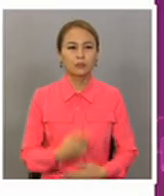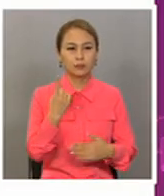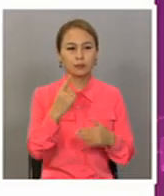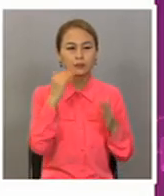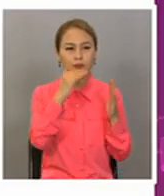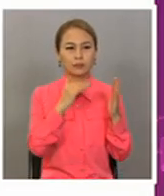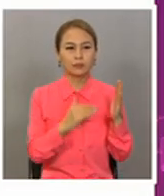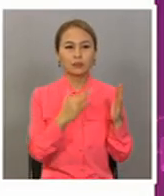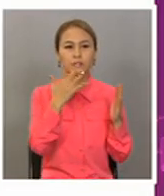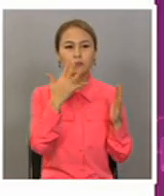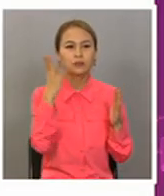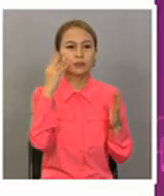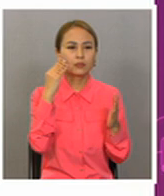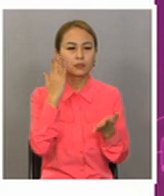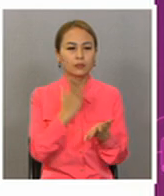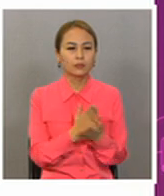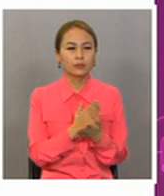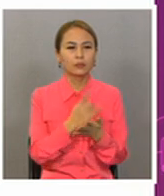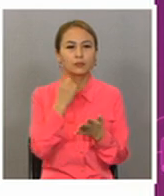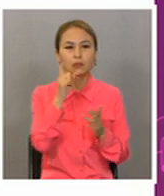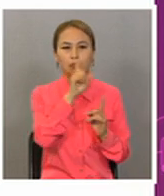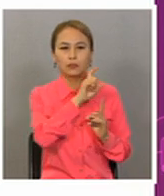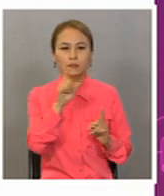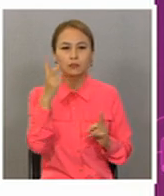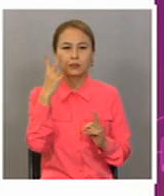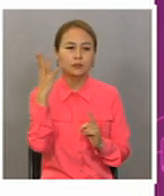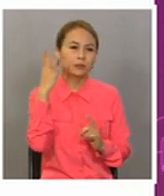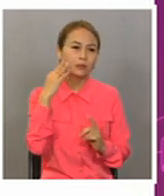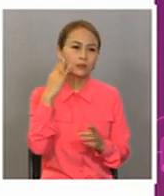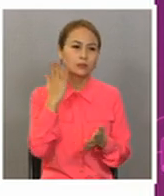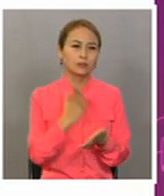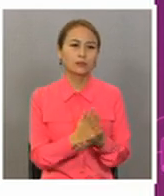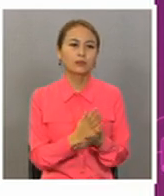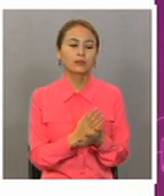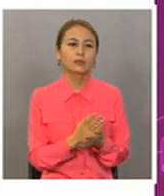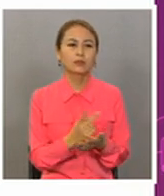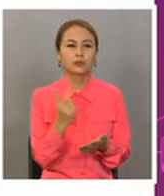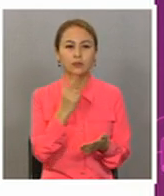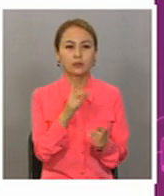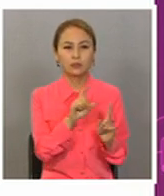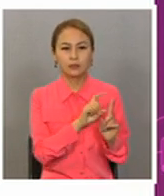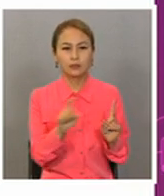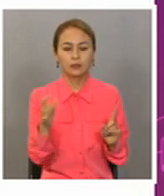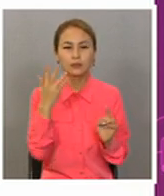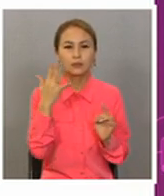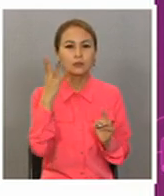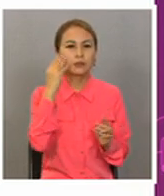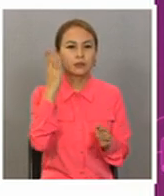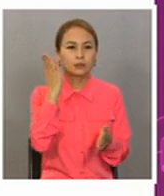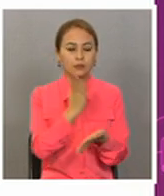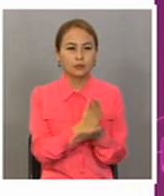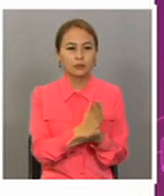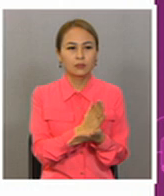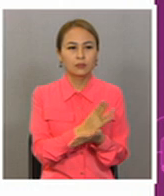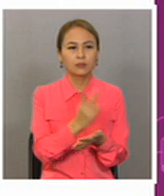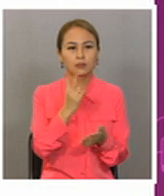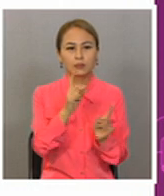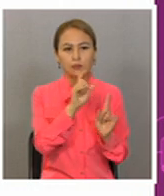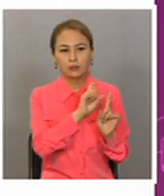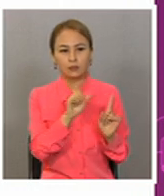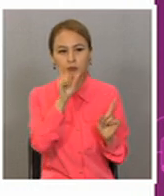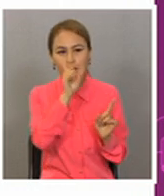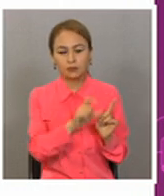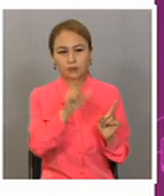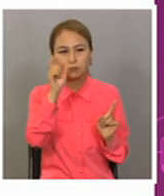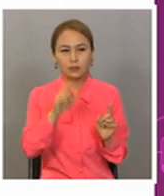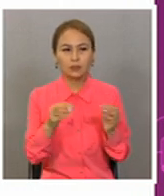неше алма бар? Бір қатарда 5 алма бар. Екі қатарда неше алма бар? Екі қатарда 10 алма